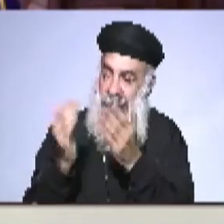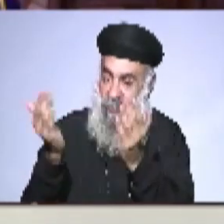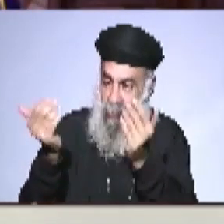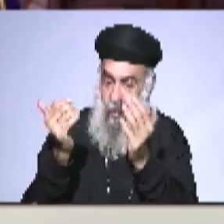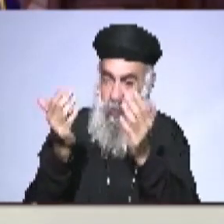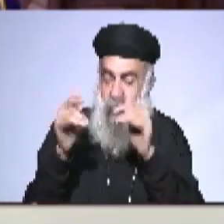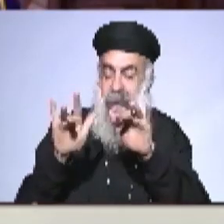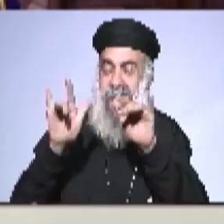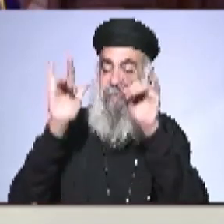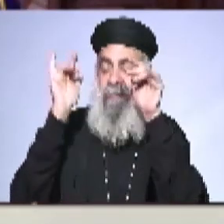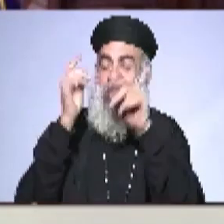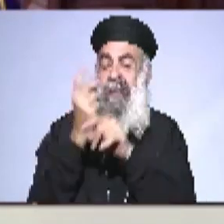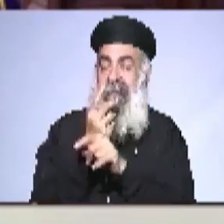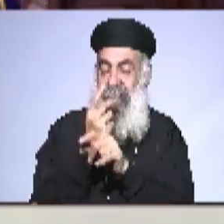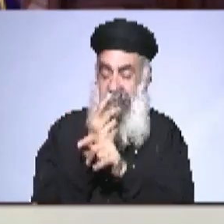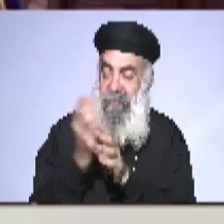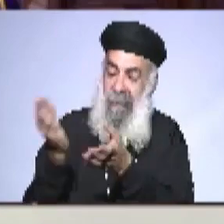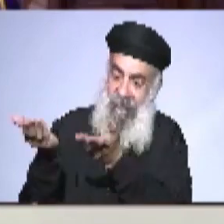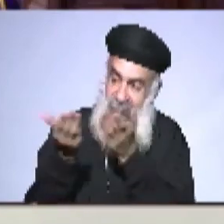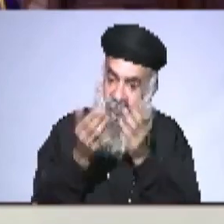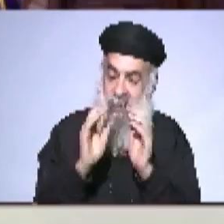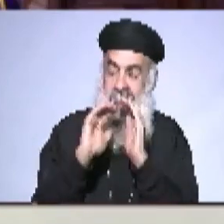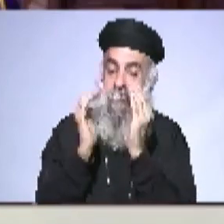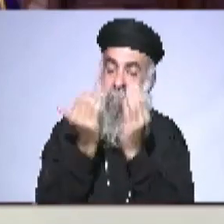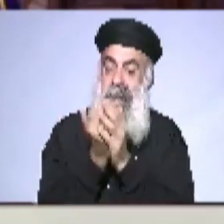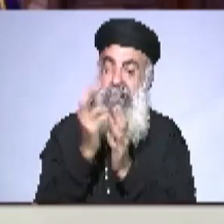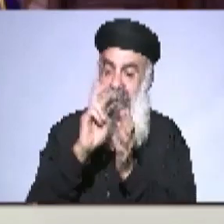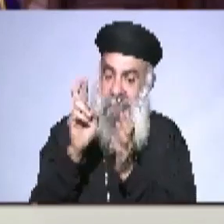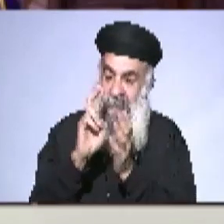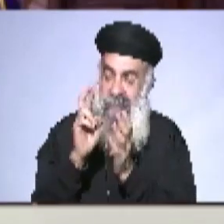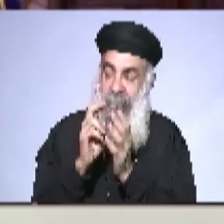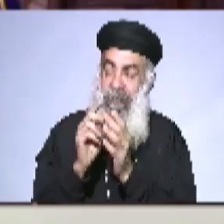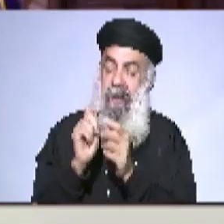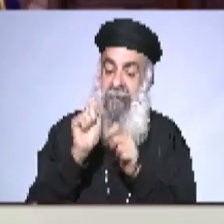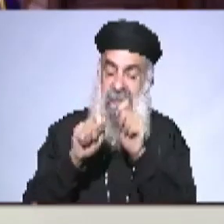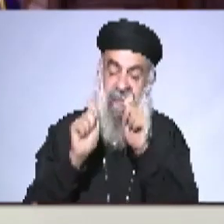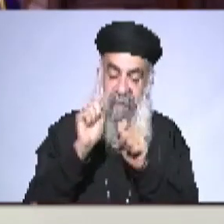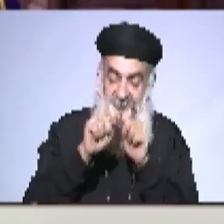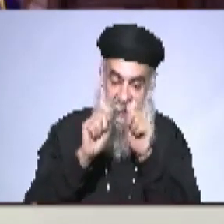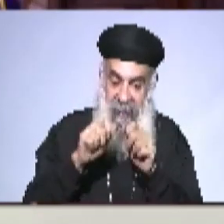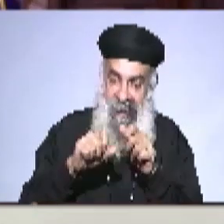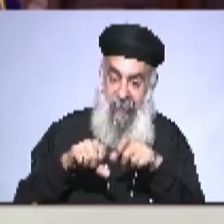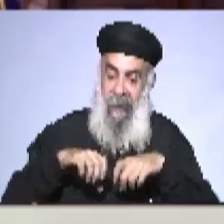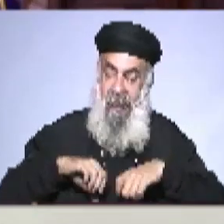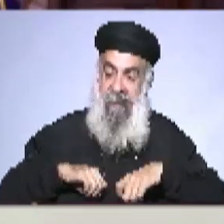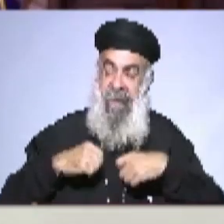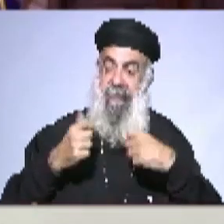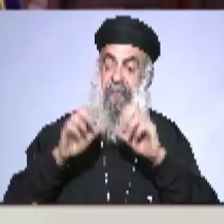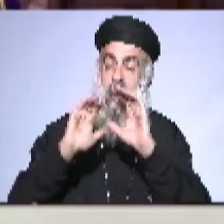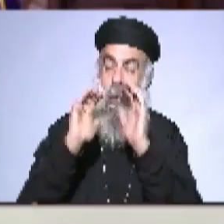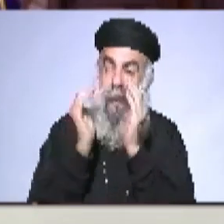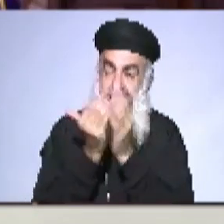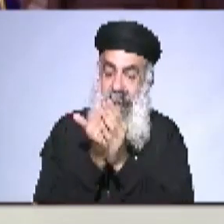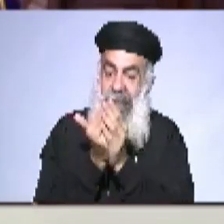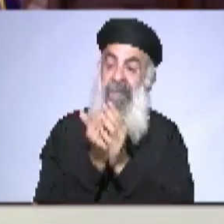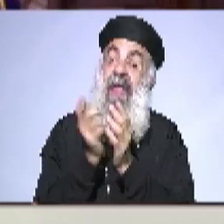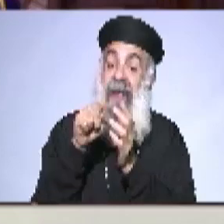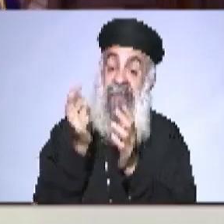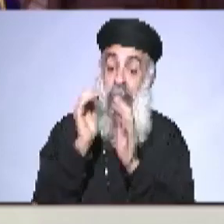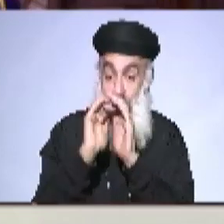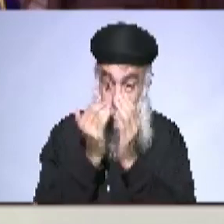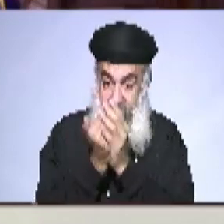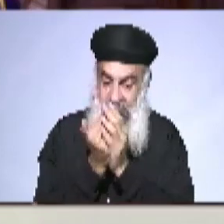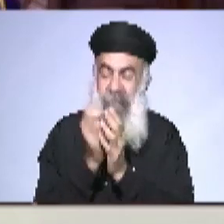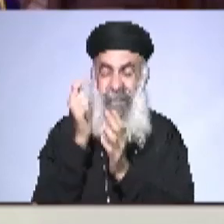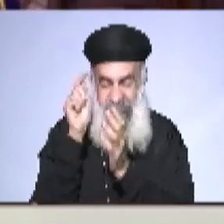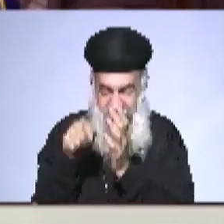للتوبه دعوه الناس للايمان بالمسيح دعوه الناس لتصحيح ايمانهم لان بيبقى حتى المؤمنين بالمسيح